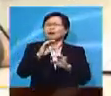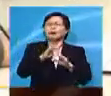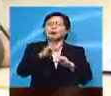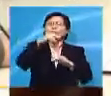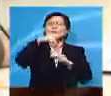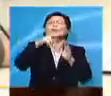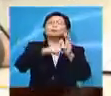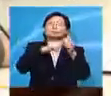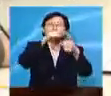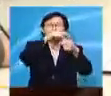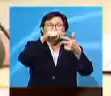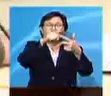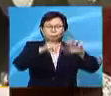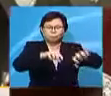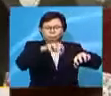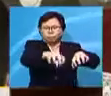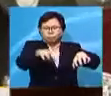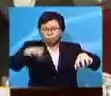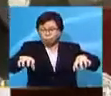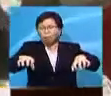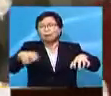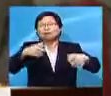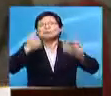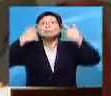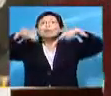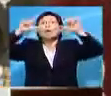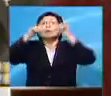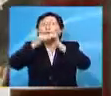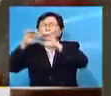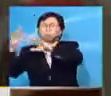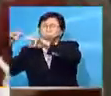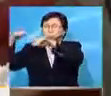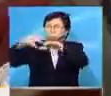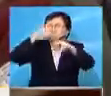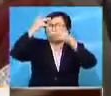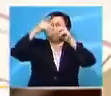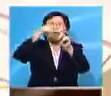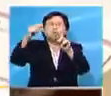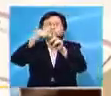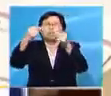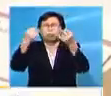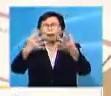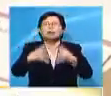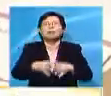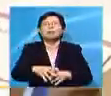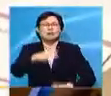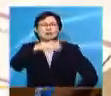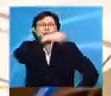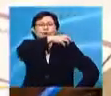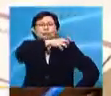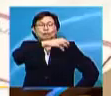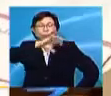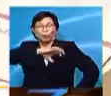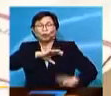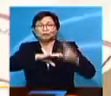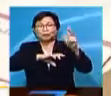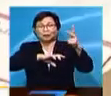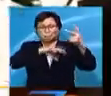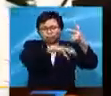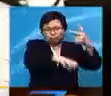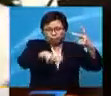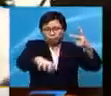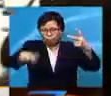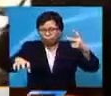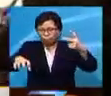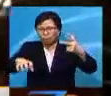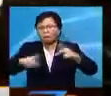Puket Pang dan surat Tani yang terkenal dengan tumpuan pelancong serentak itu komander polis di tiga daerah terbabit